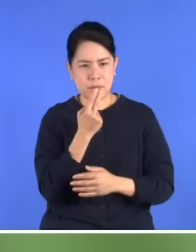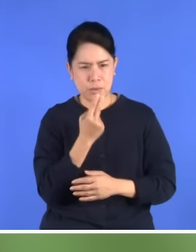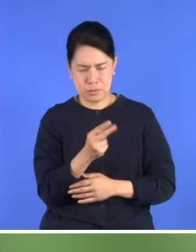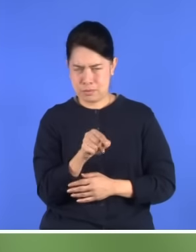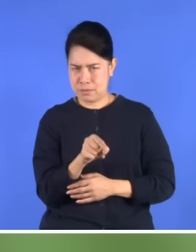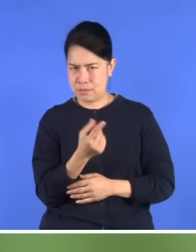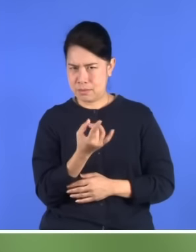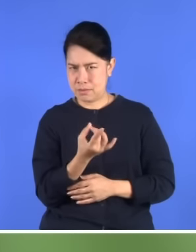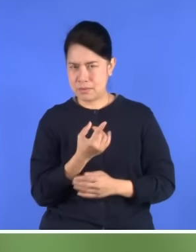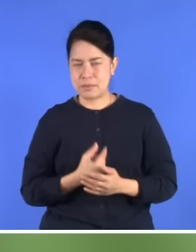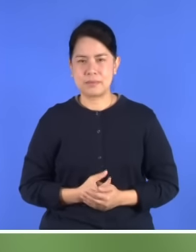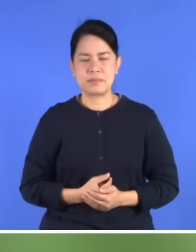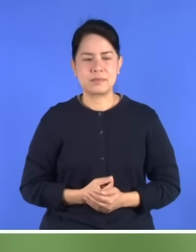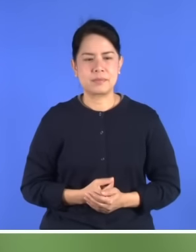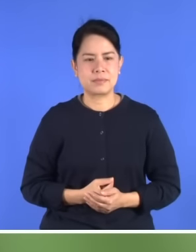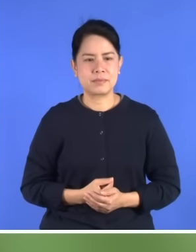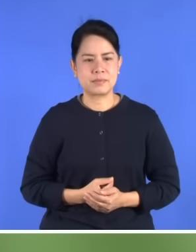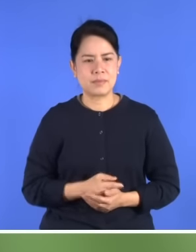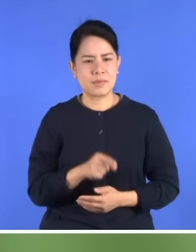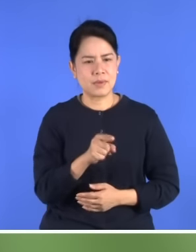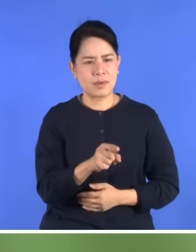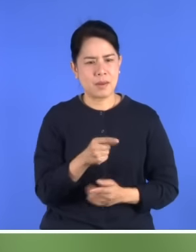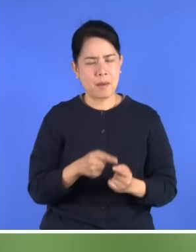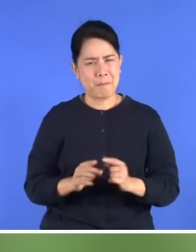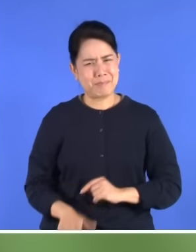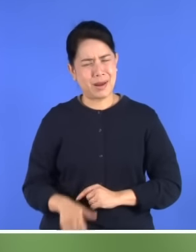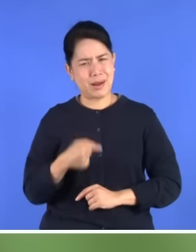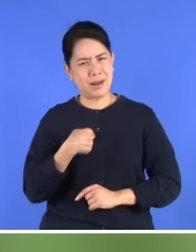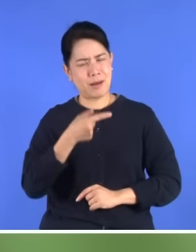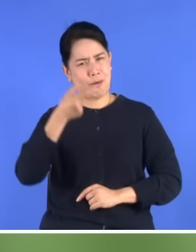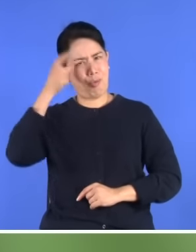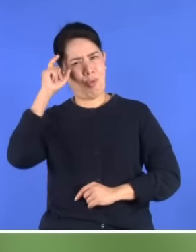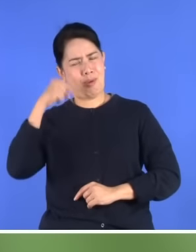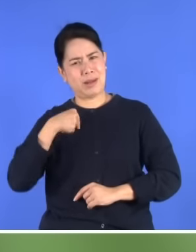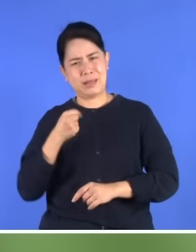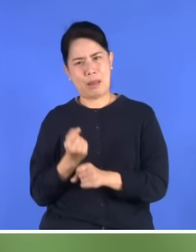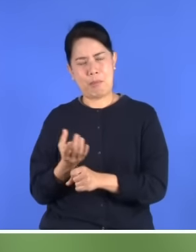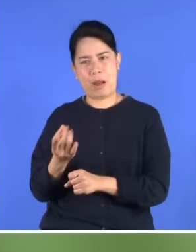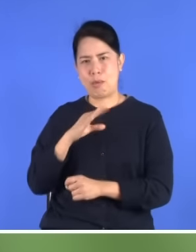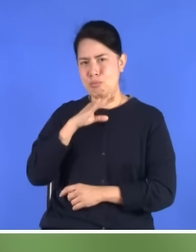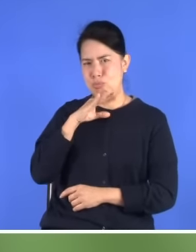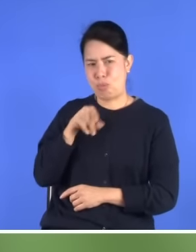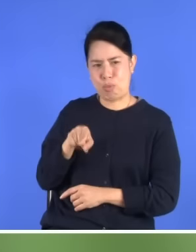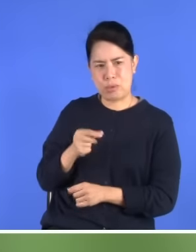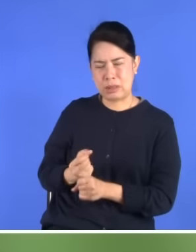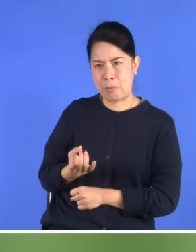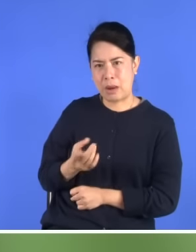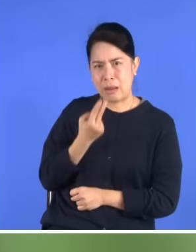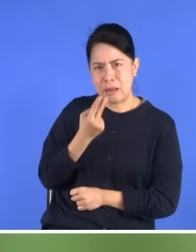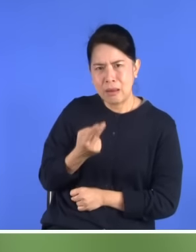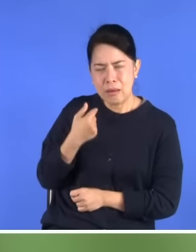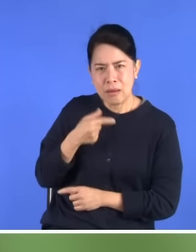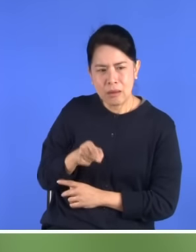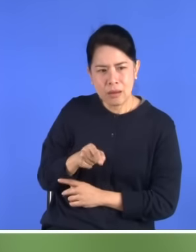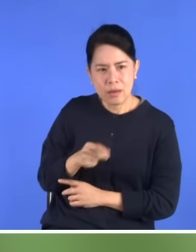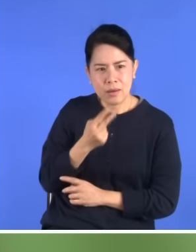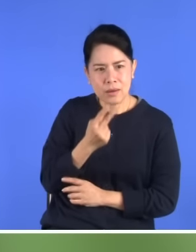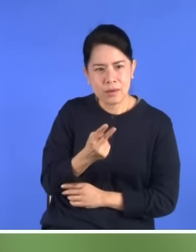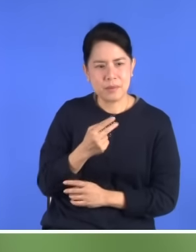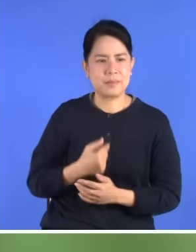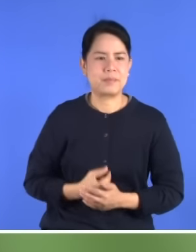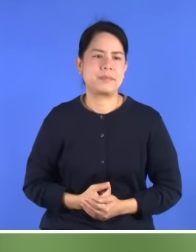เอออะไรของแกวะเนี่ยหมายังงงอยู่เลยนี่แกเกิดอะไรขึ้นมาเนี่ยหเอ่าหมาก็ไมาอีกตัวละมาอีกตัว